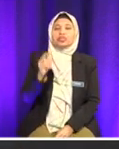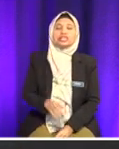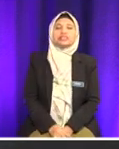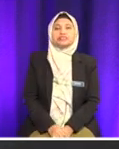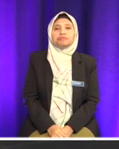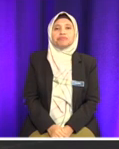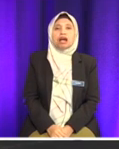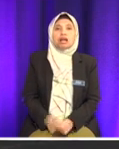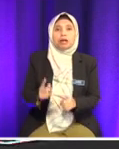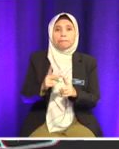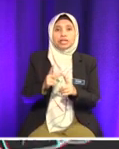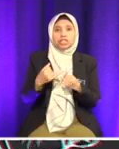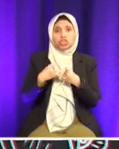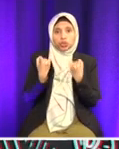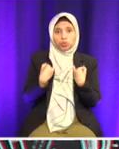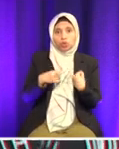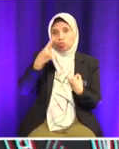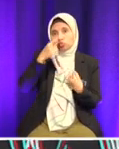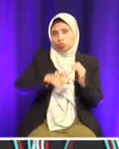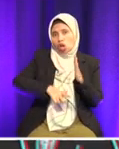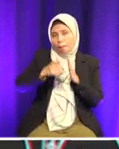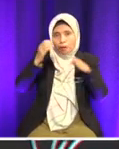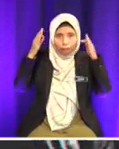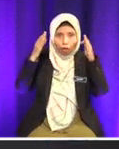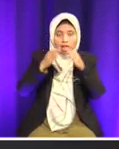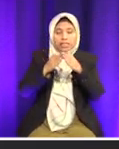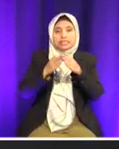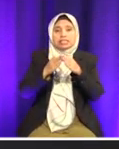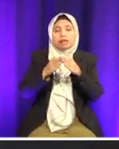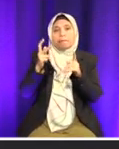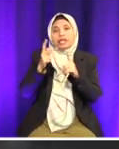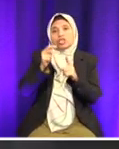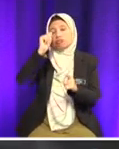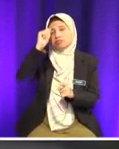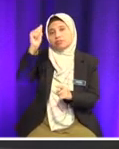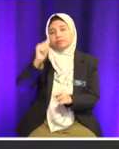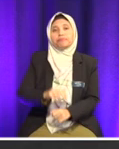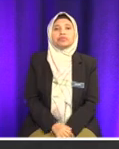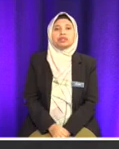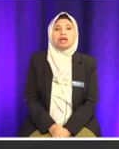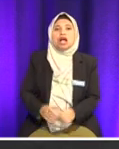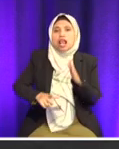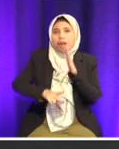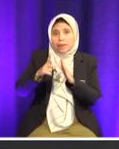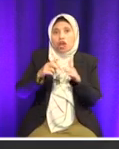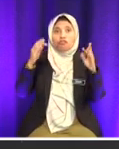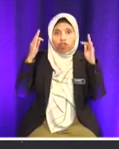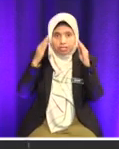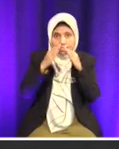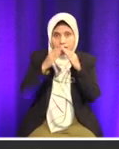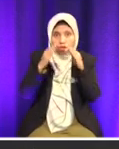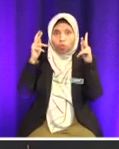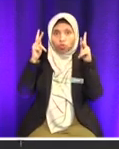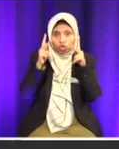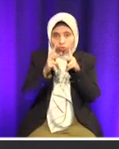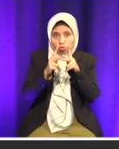kepada jiwa untuk lebih khusyukro ibadah kepada Allah Subhanahu Wa Ta'ala lebih khusyuk betul lebih